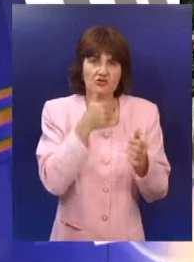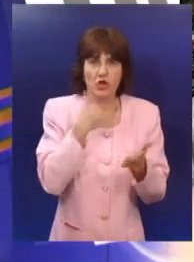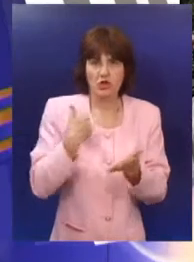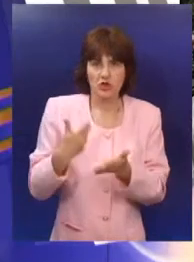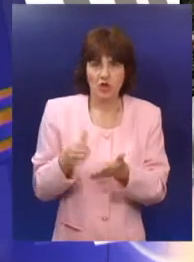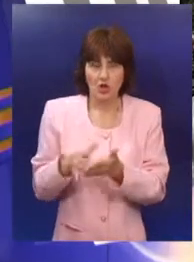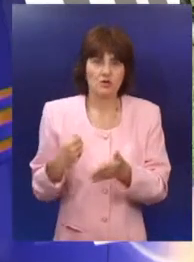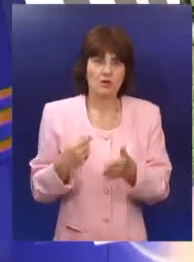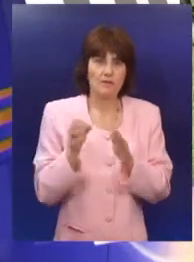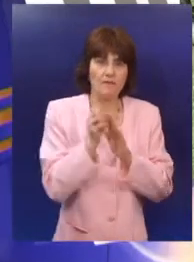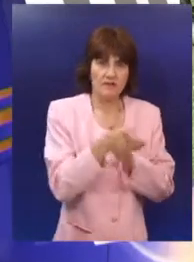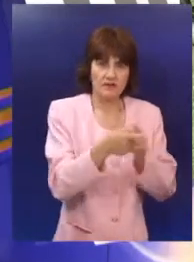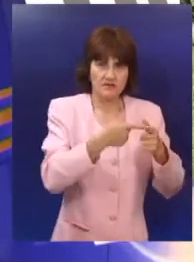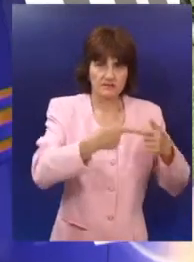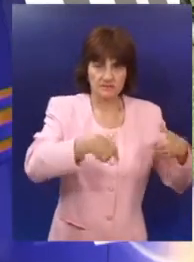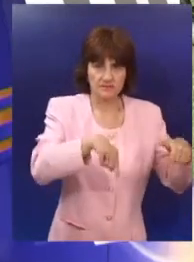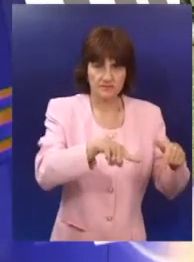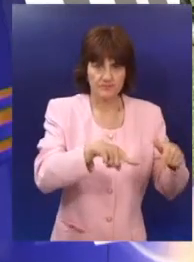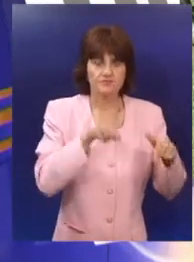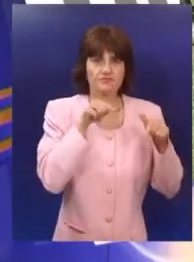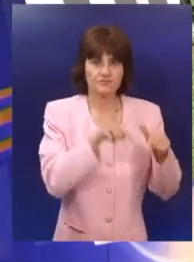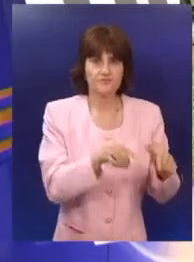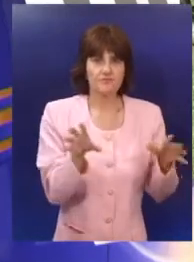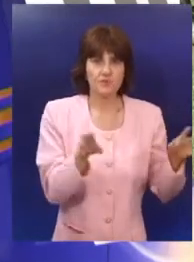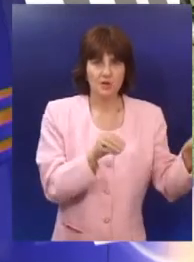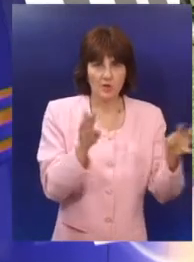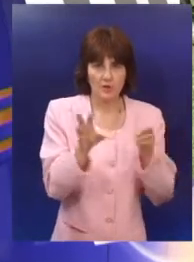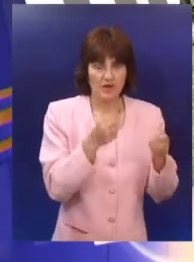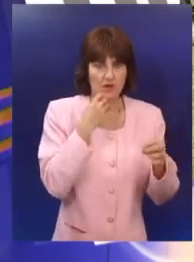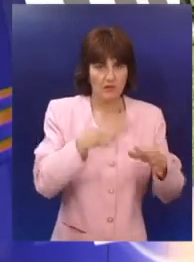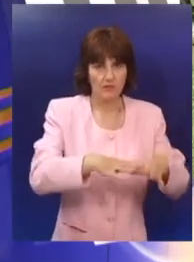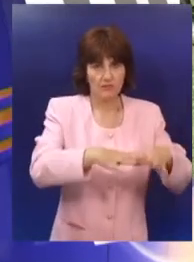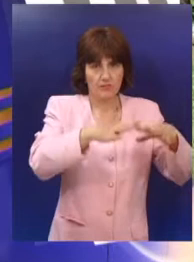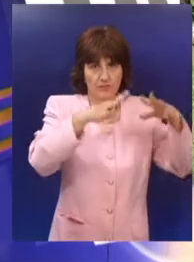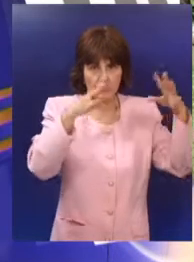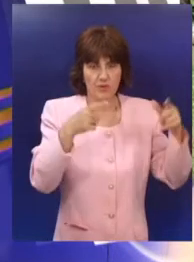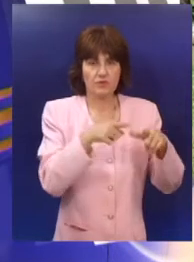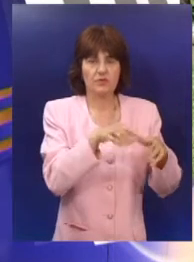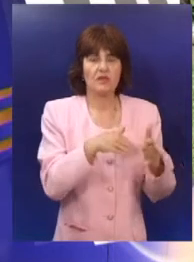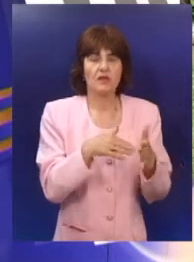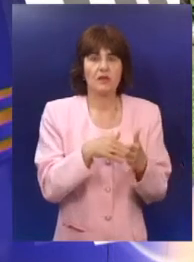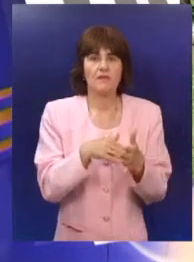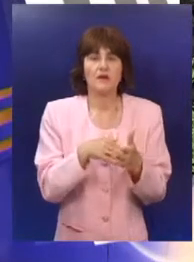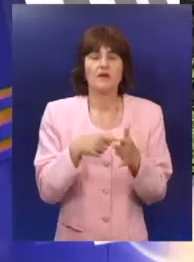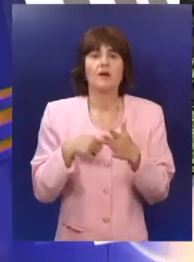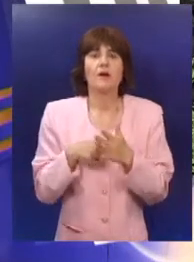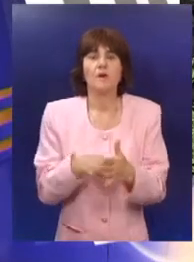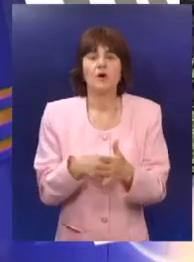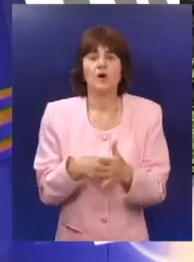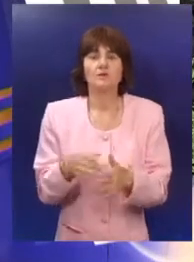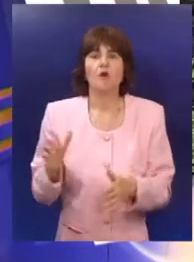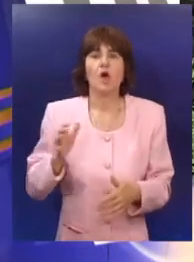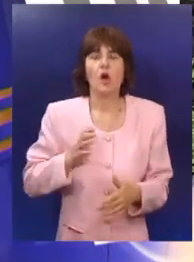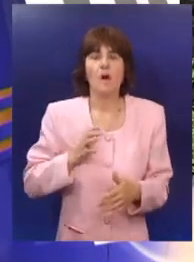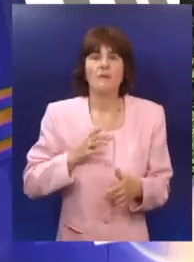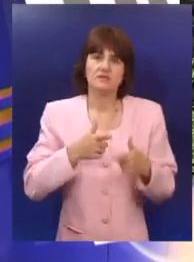sad poseban način. Eko Mrav je kontejner za prikupljanje baterija i na interesantan način služi za promociju